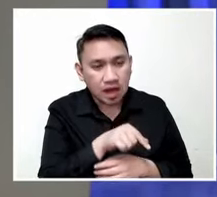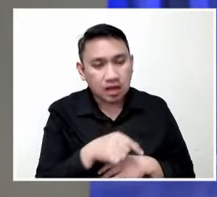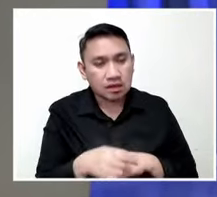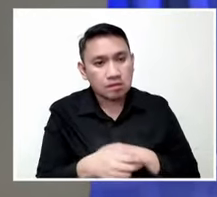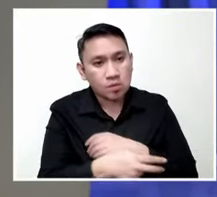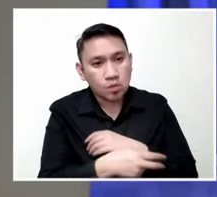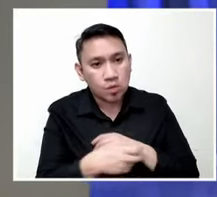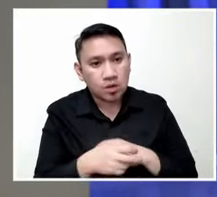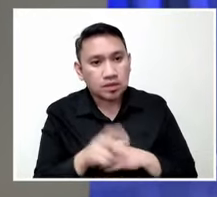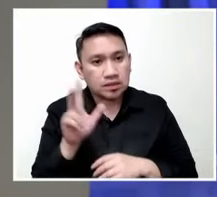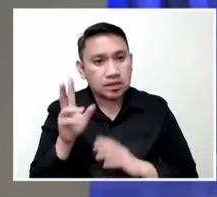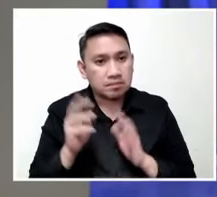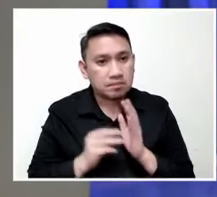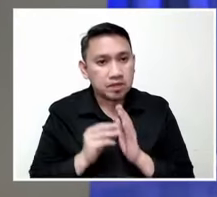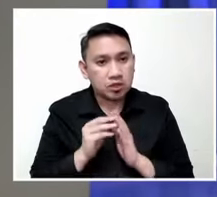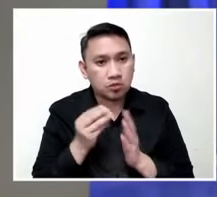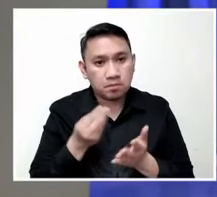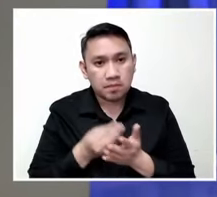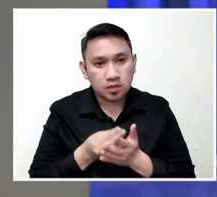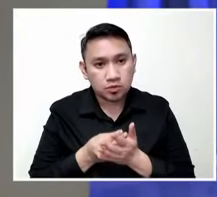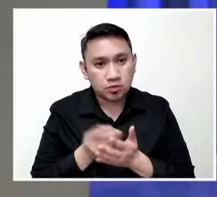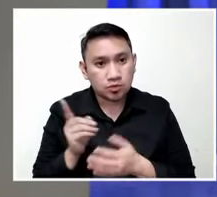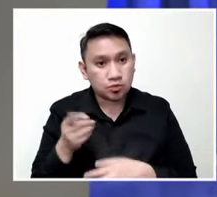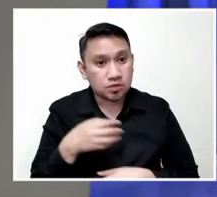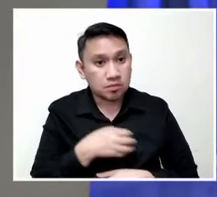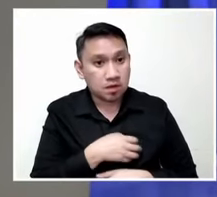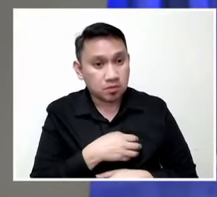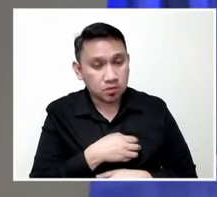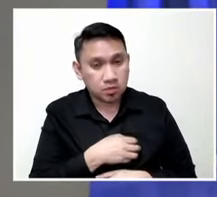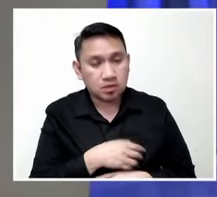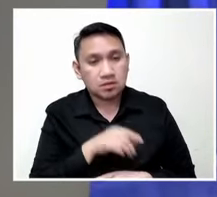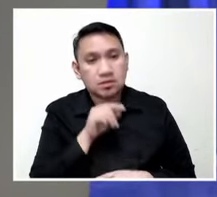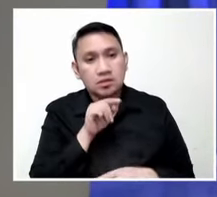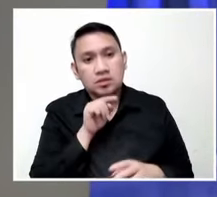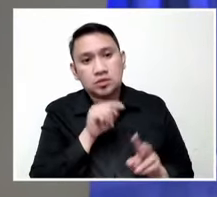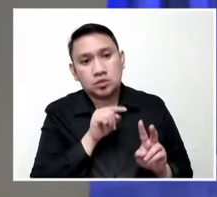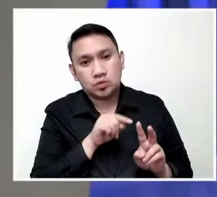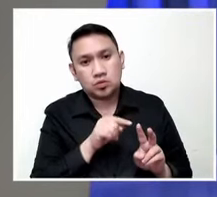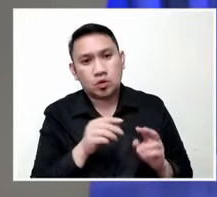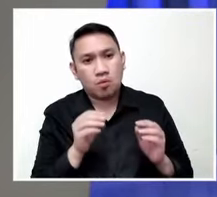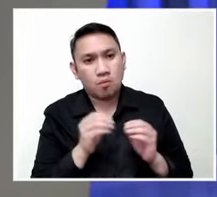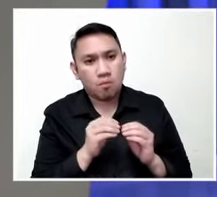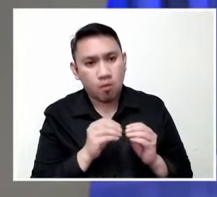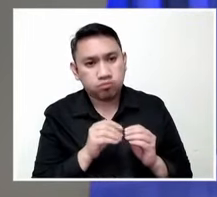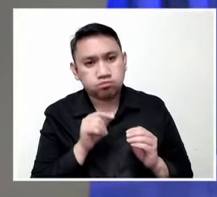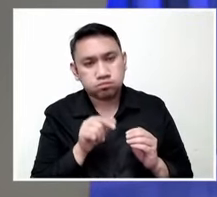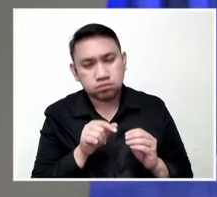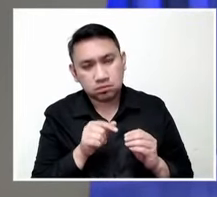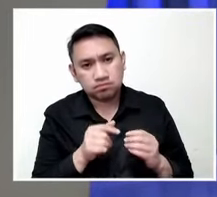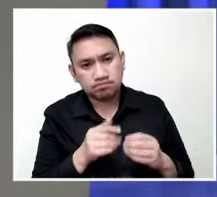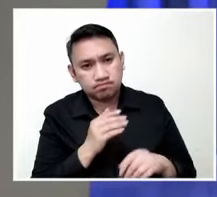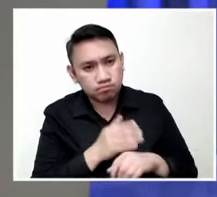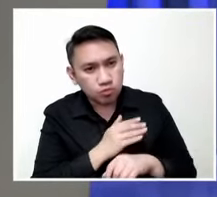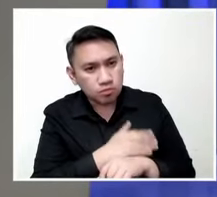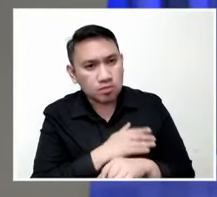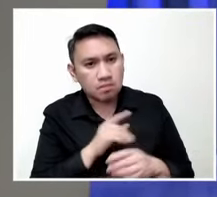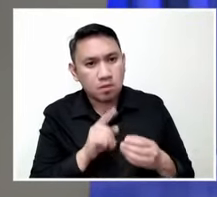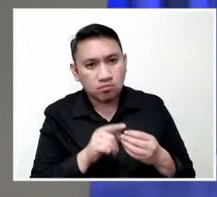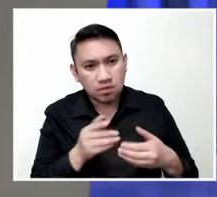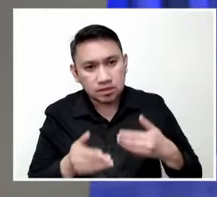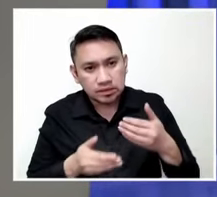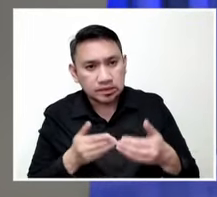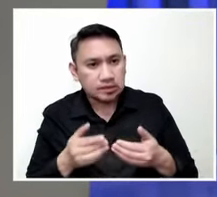mga pulis. Ayon sa NCRPO, pinalalakas nito ang operasyon kasunod ng mga ulat na may